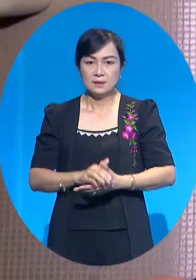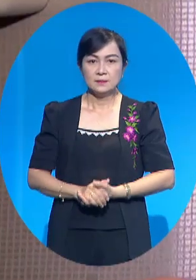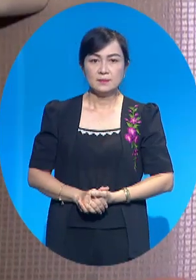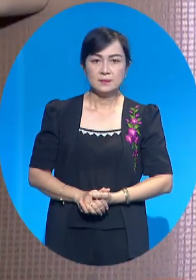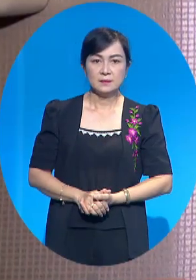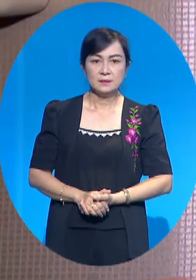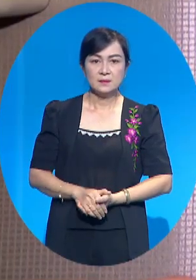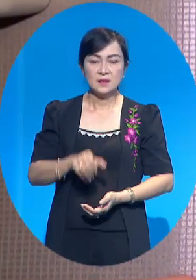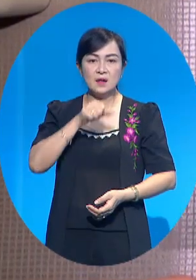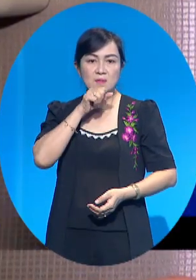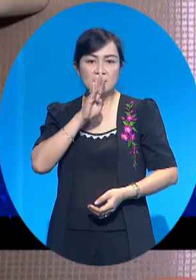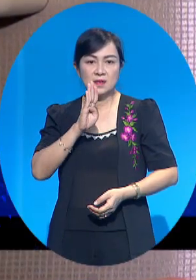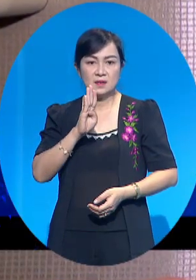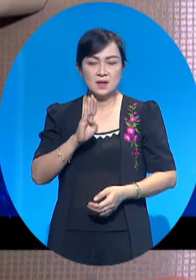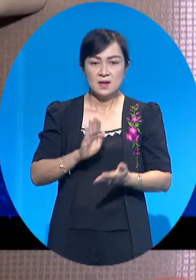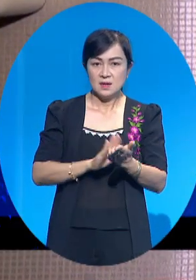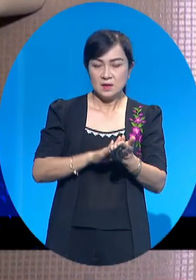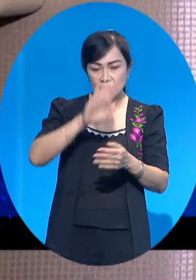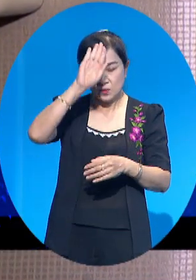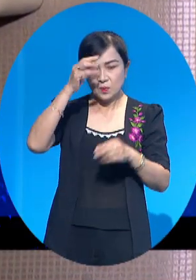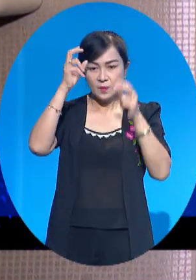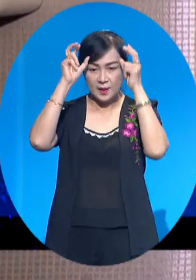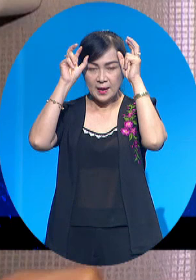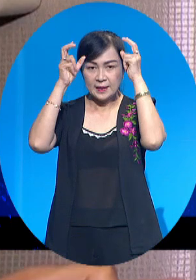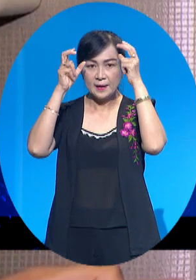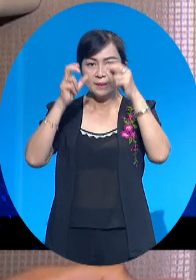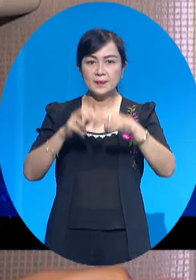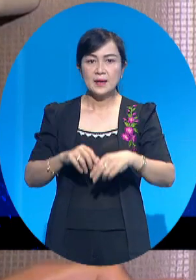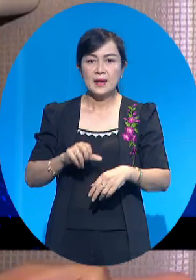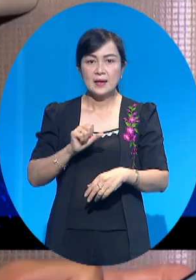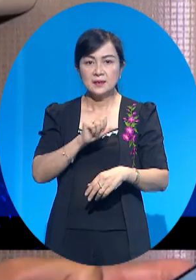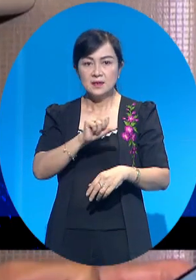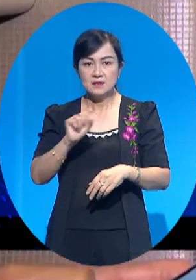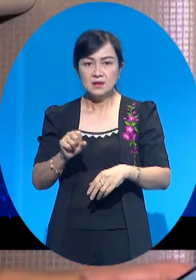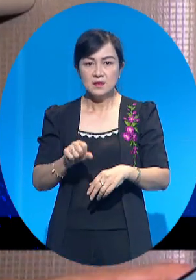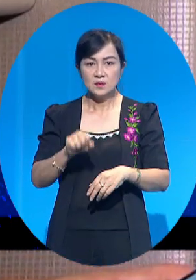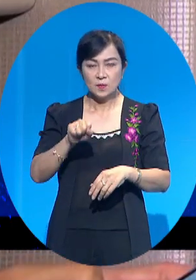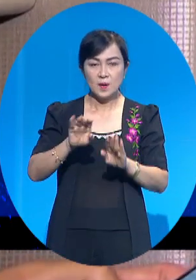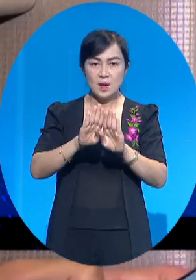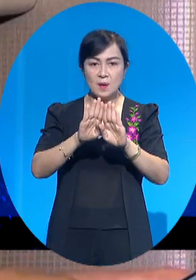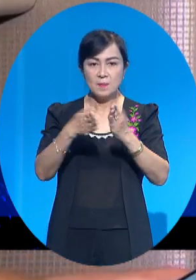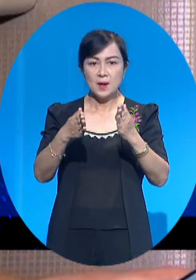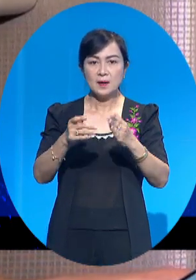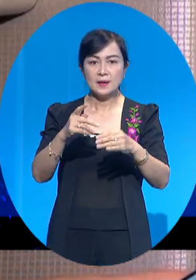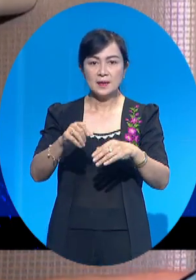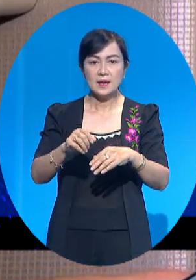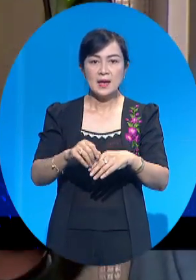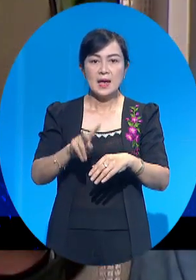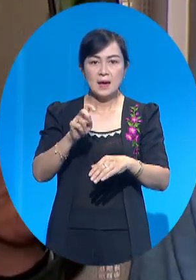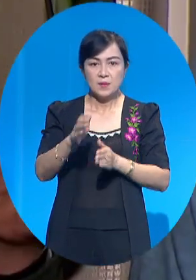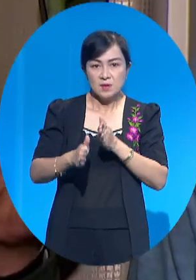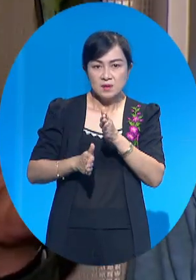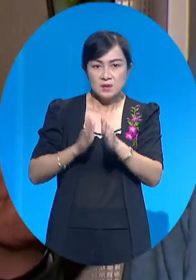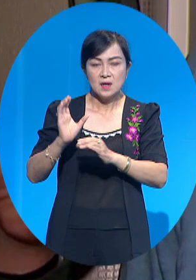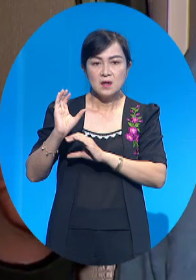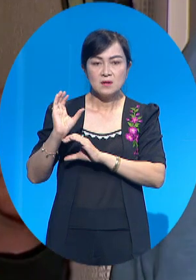gaza ông biden cũng khen ngợi tổng thống Ai Cập ABD fatah anis vì đã đồng ý mở cửa khẩu ra pha để cho phép 20 xe